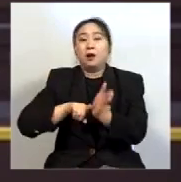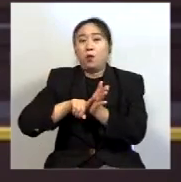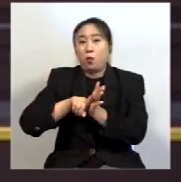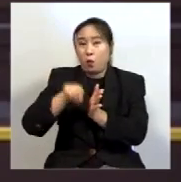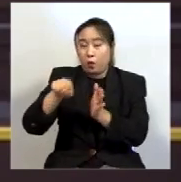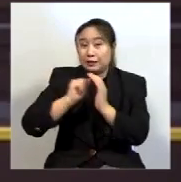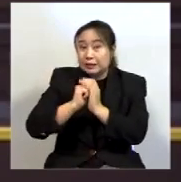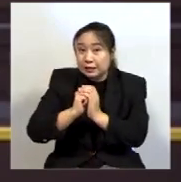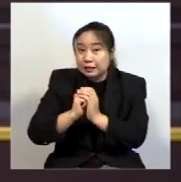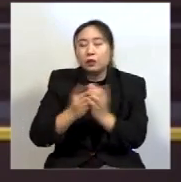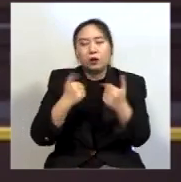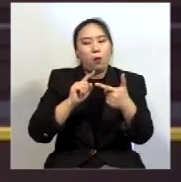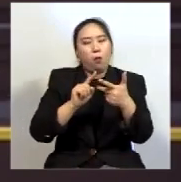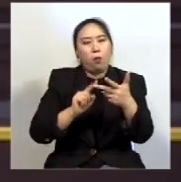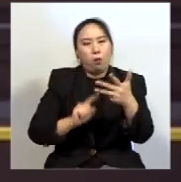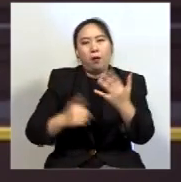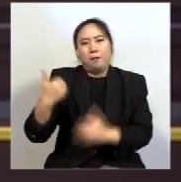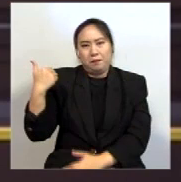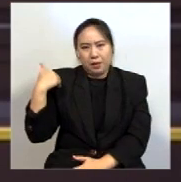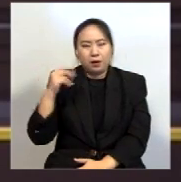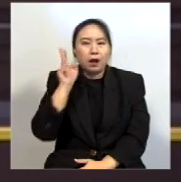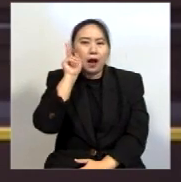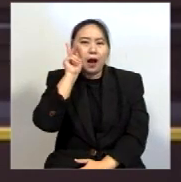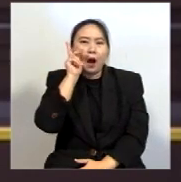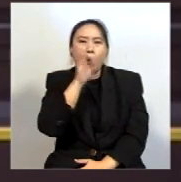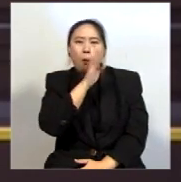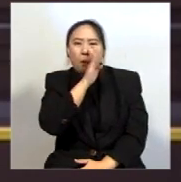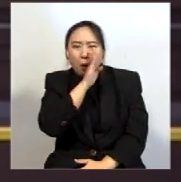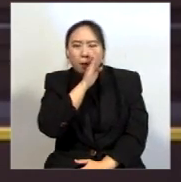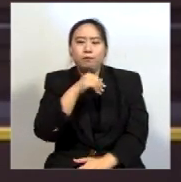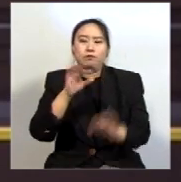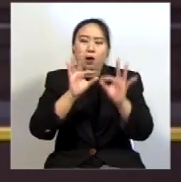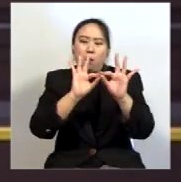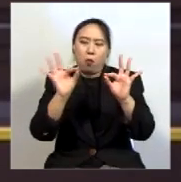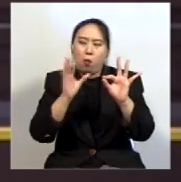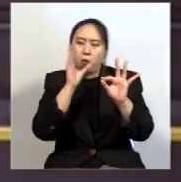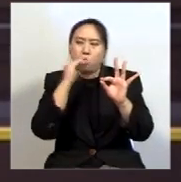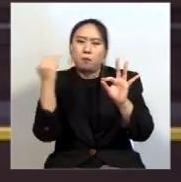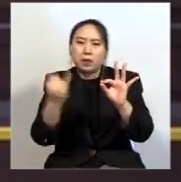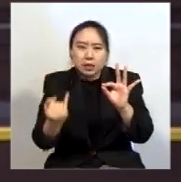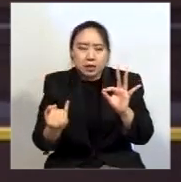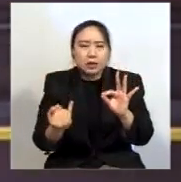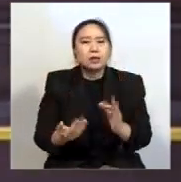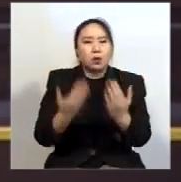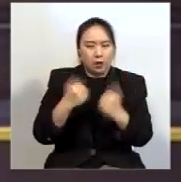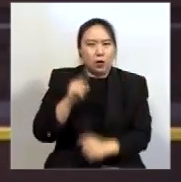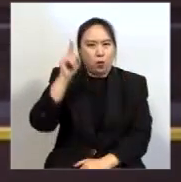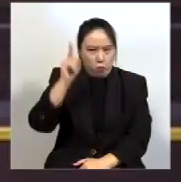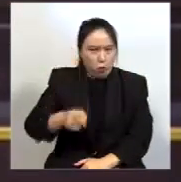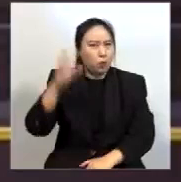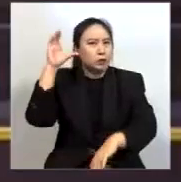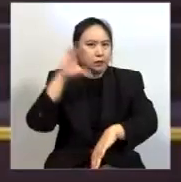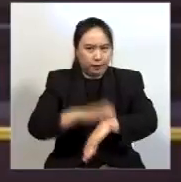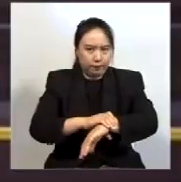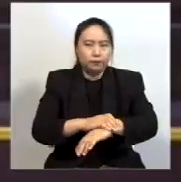ประเทศไทยเวลานี้นะเฟกนิวเฮดสปีชผมสั่งการเจ้าที่นะจะต้องดำเนินคดีโดยเด็ดข